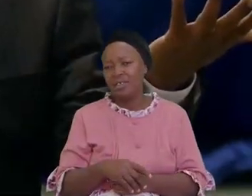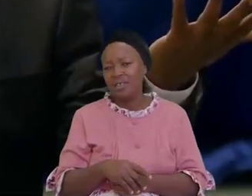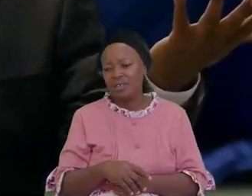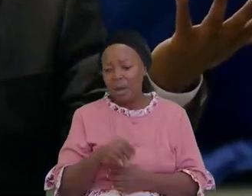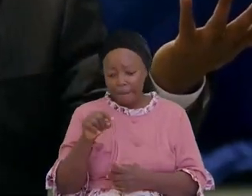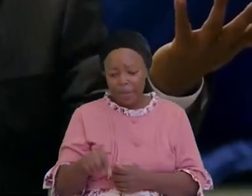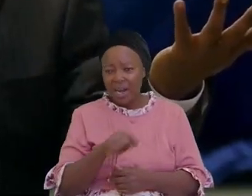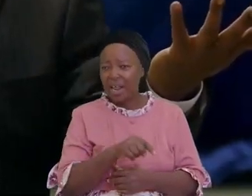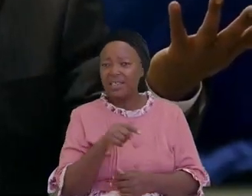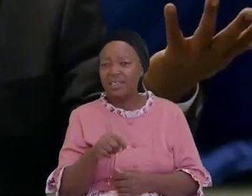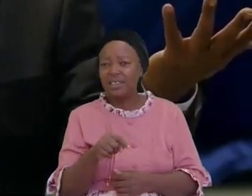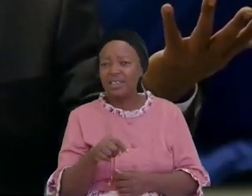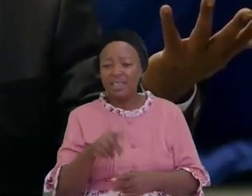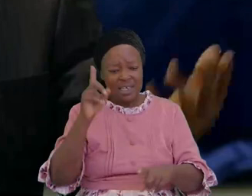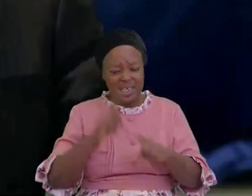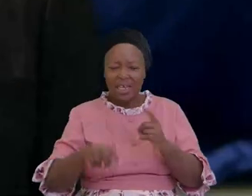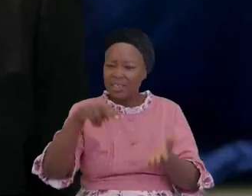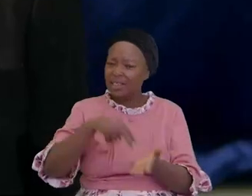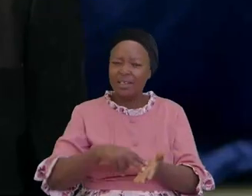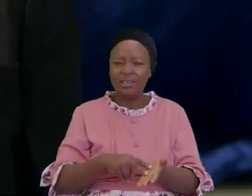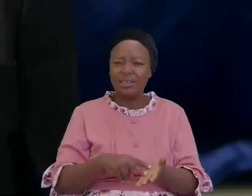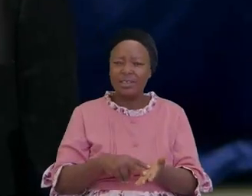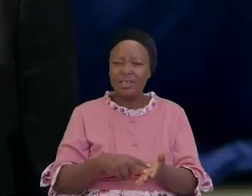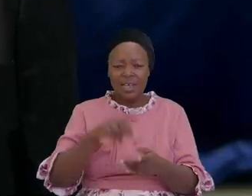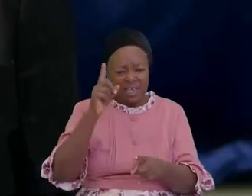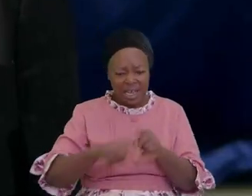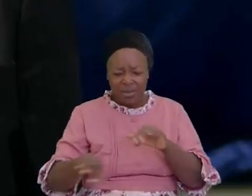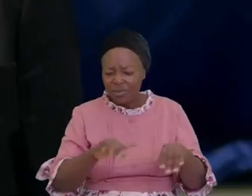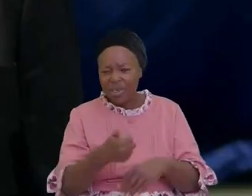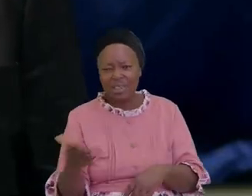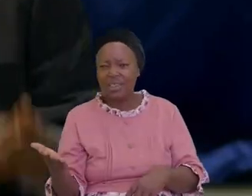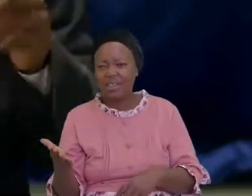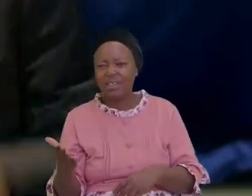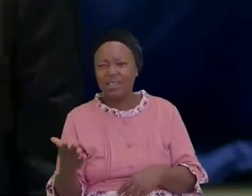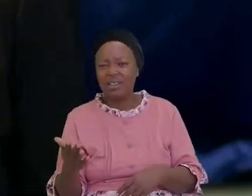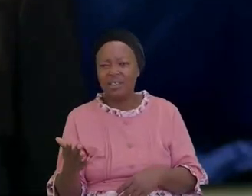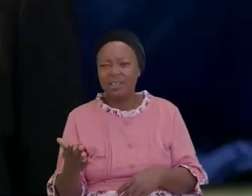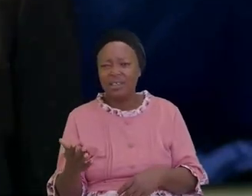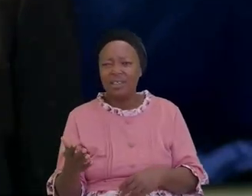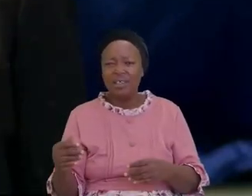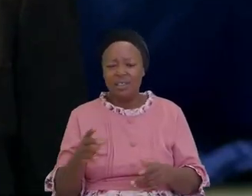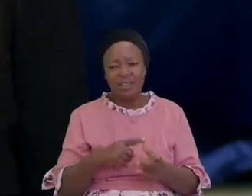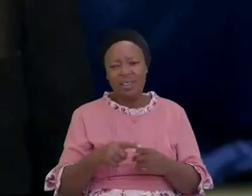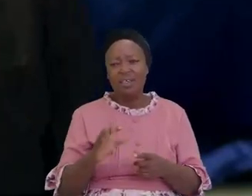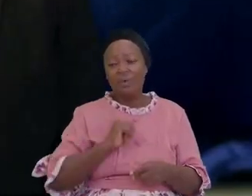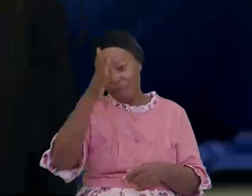Paralysé. Il n'arrive pas à se lever. Il ne pouvait rien faire. J'ai dit,